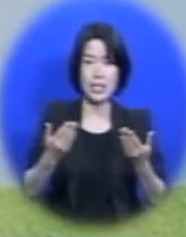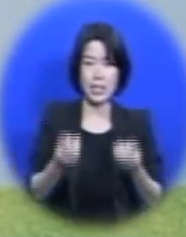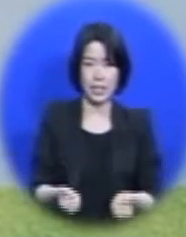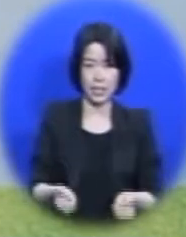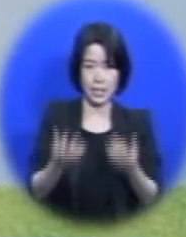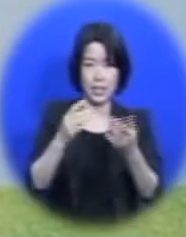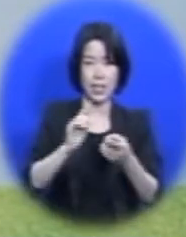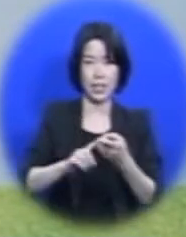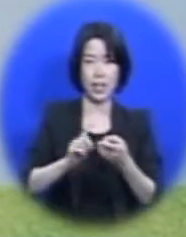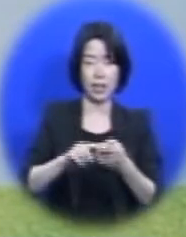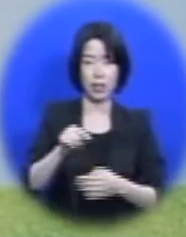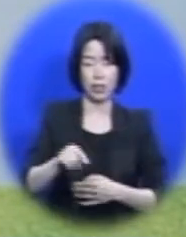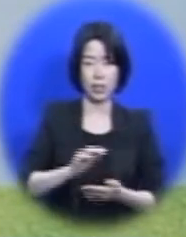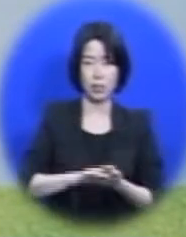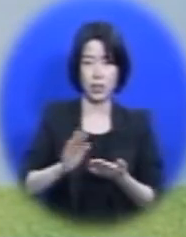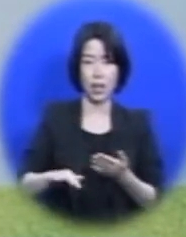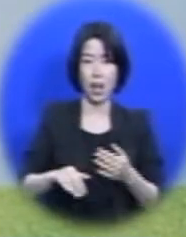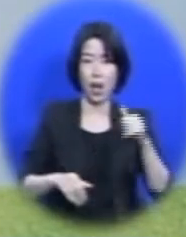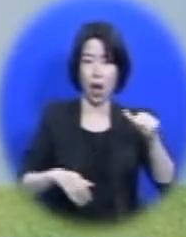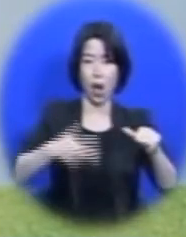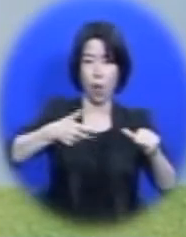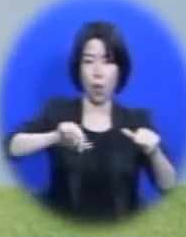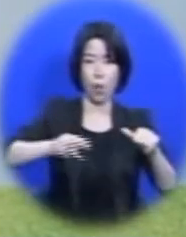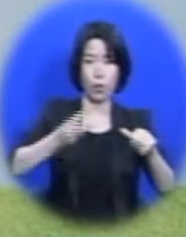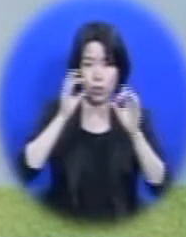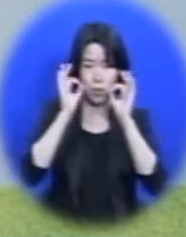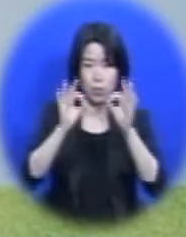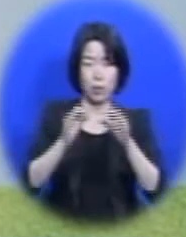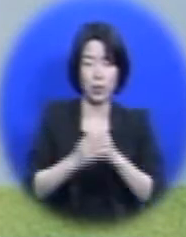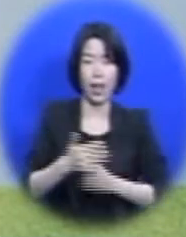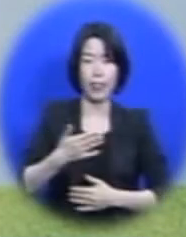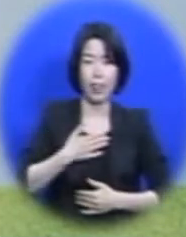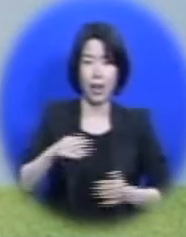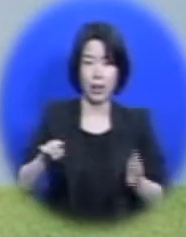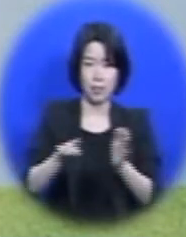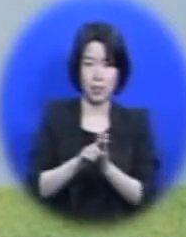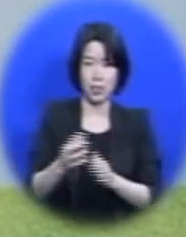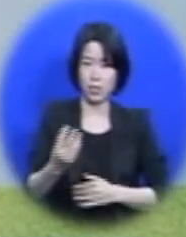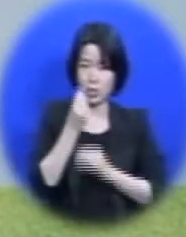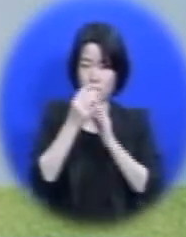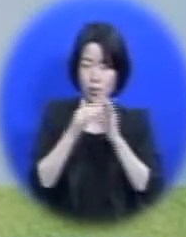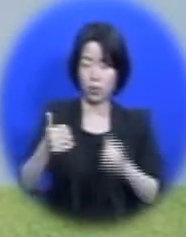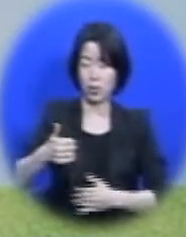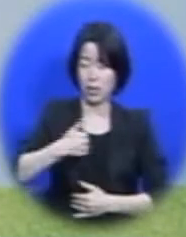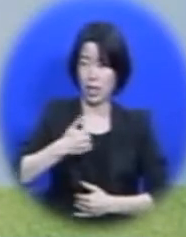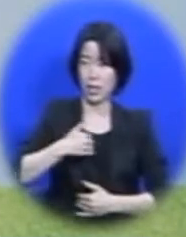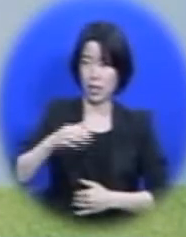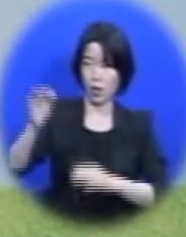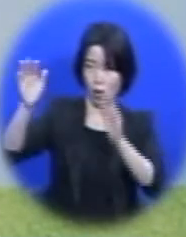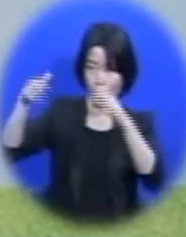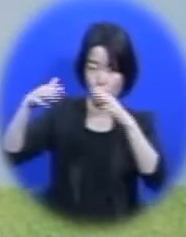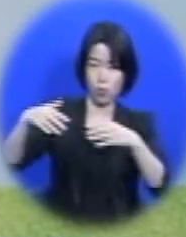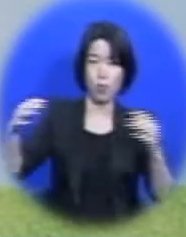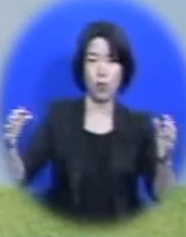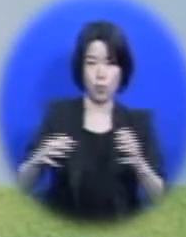것입니다. 5절에 보면, 나를 믿는 성도들을 나에게로 불러